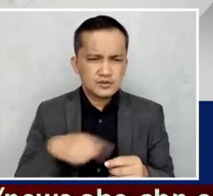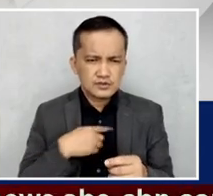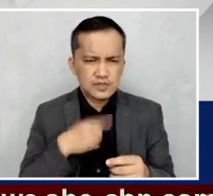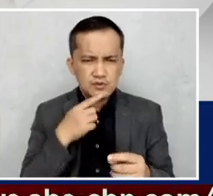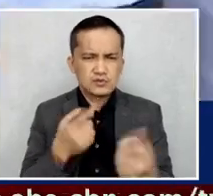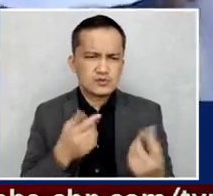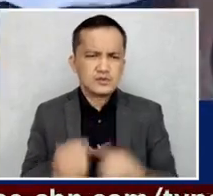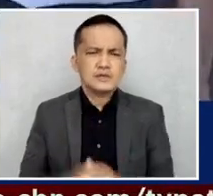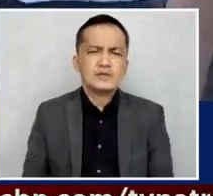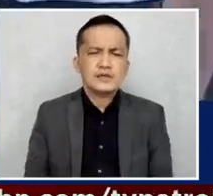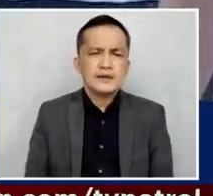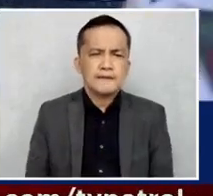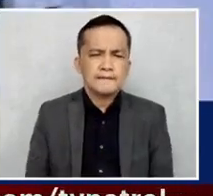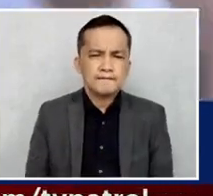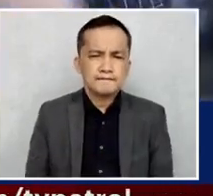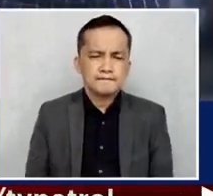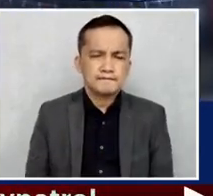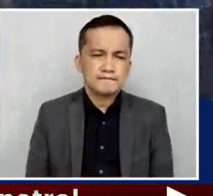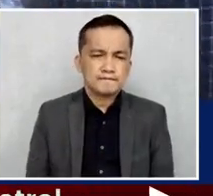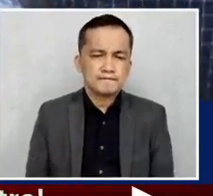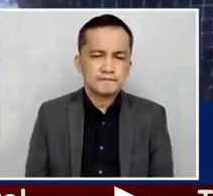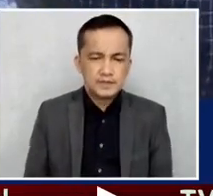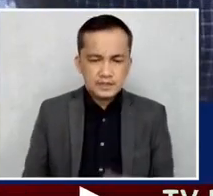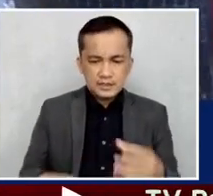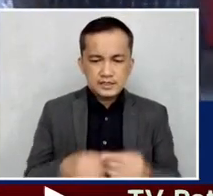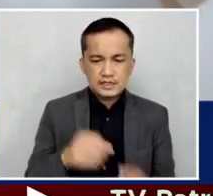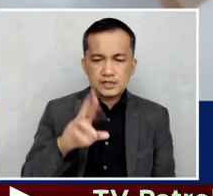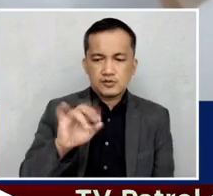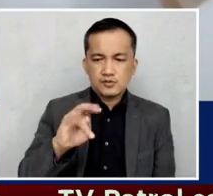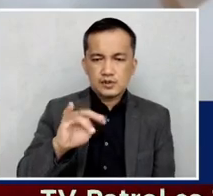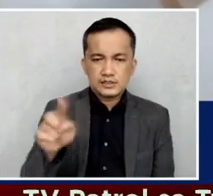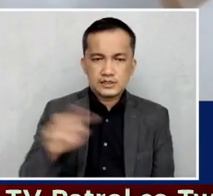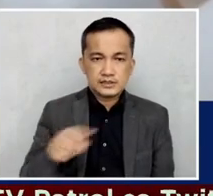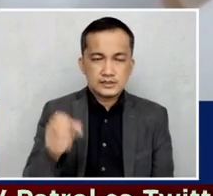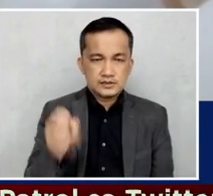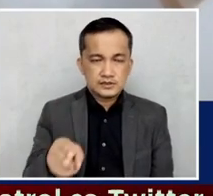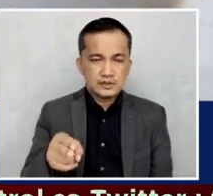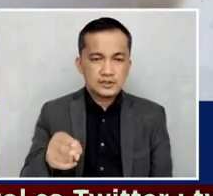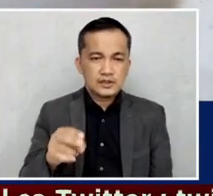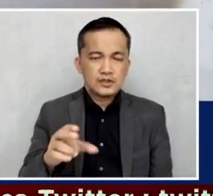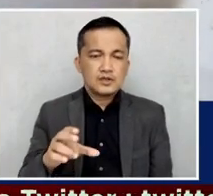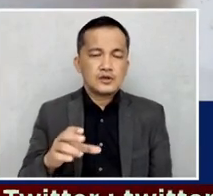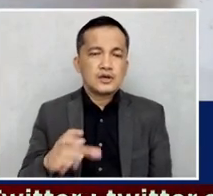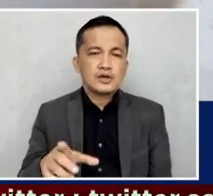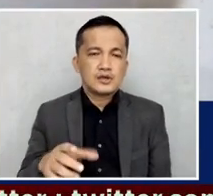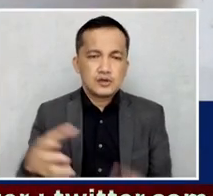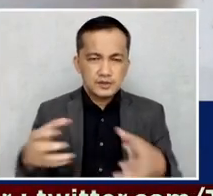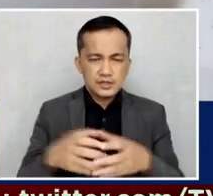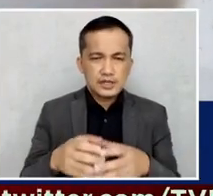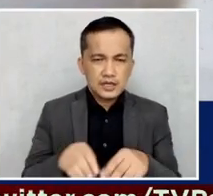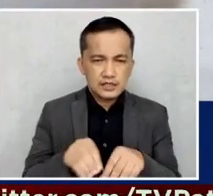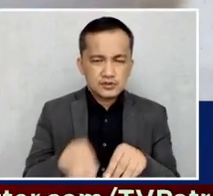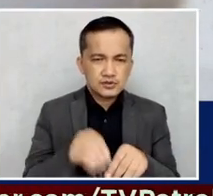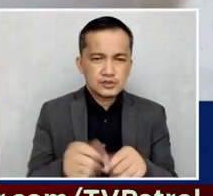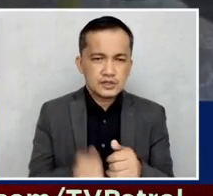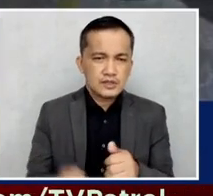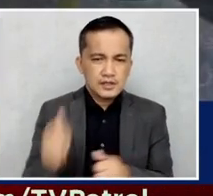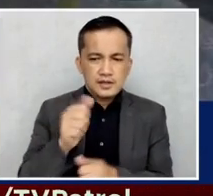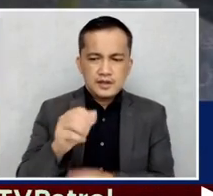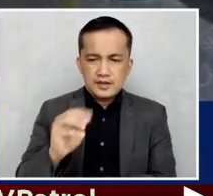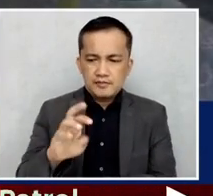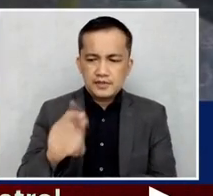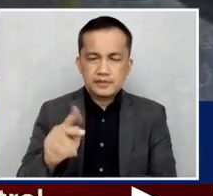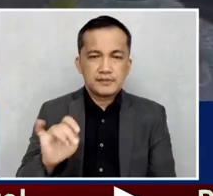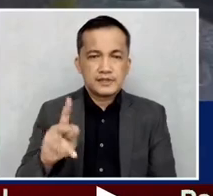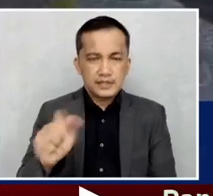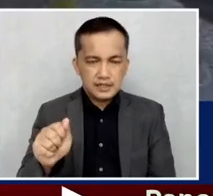Okay? Dagdag pa ni Romualdez, inatasan na niya si Committee of Agriculture Chairman Mark Enverga na tukuyin